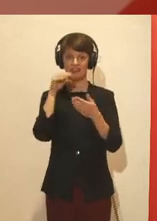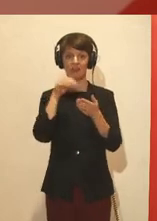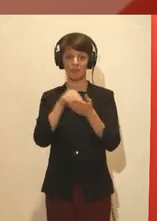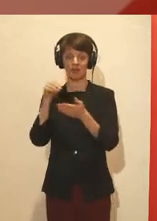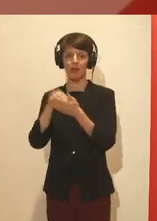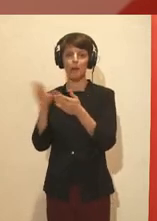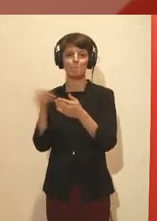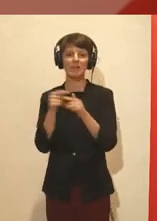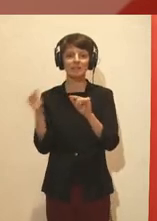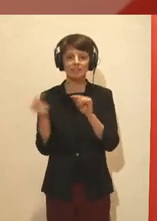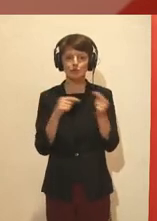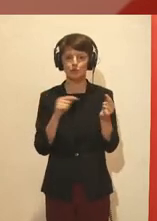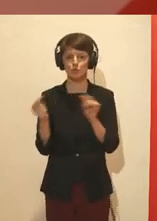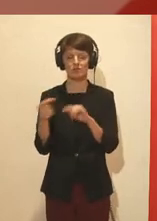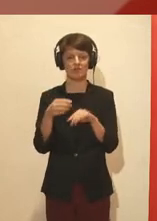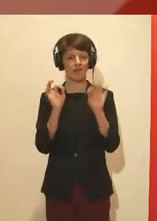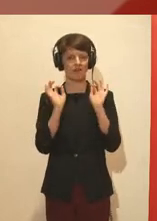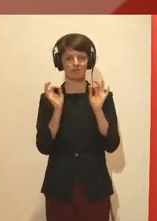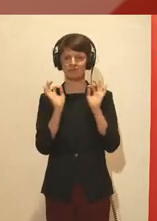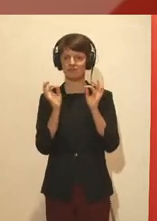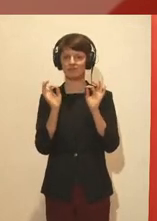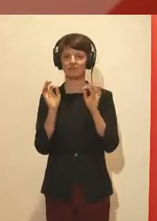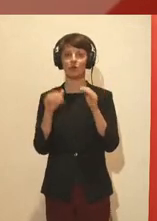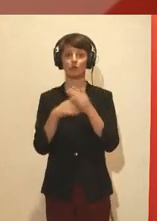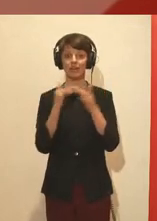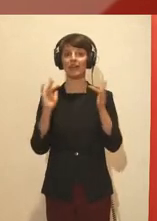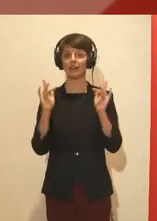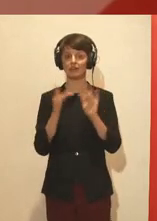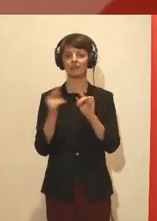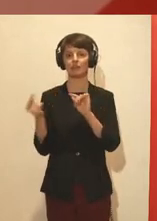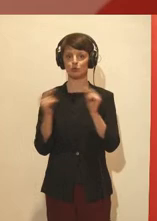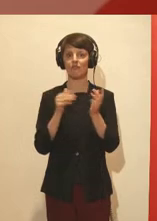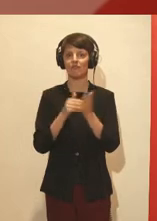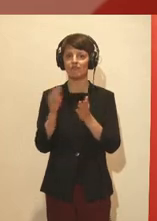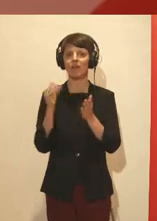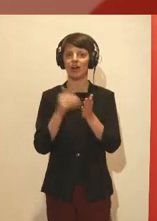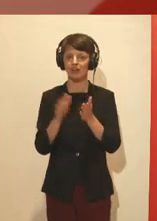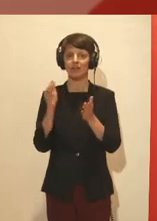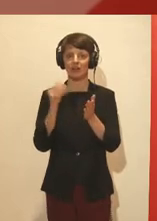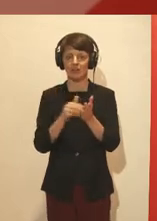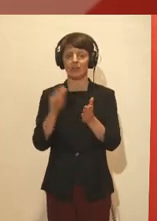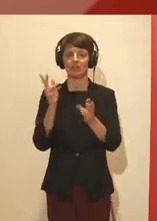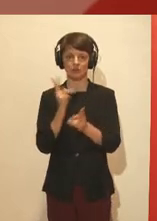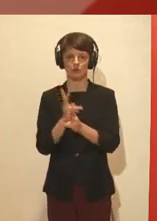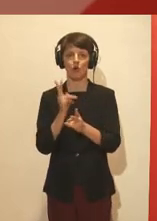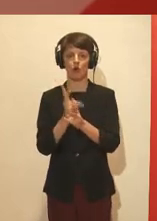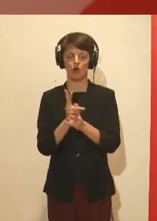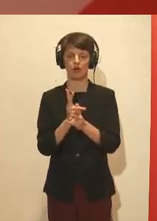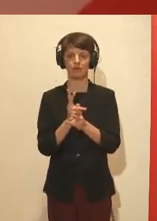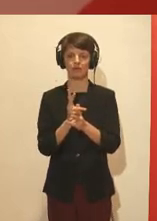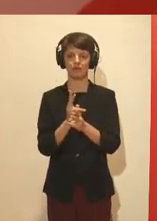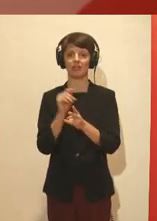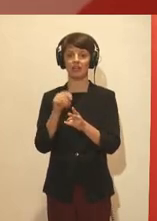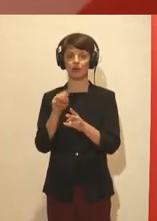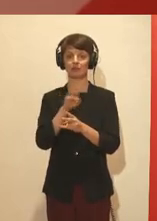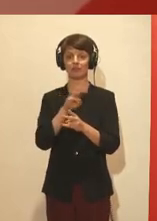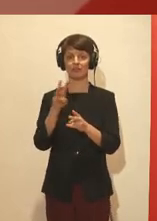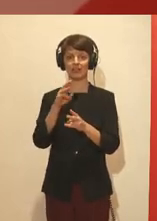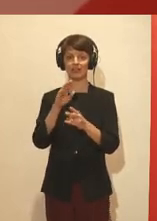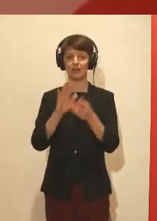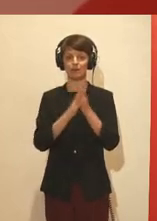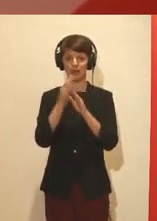dort mit diskutiert haben und auch im internet die diskussion noch weiter ging also dass auch hier aus dem willy brandt haus